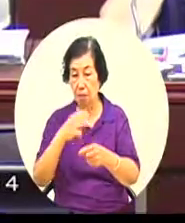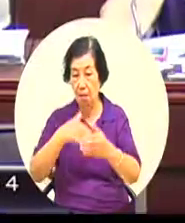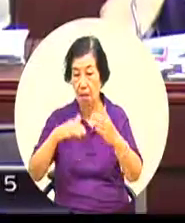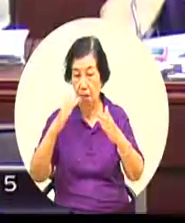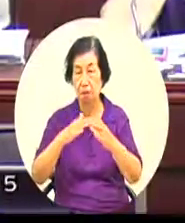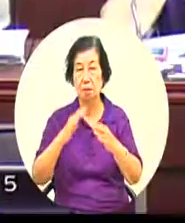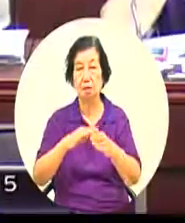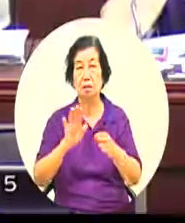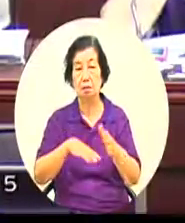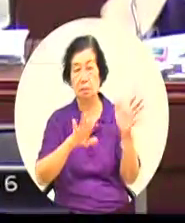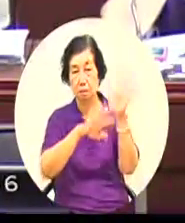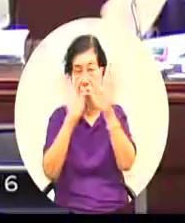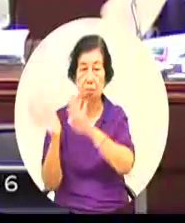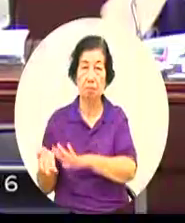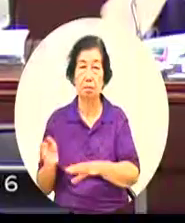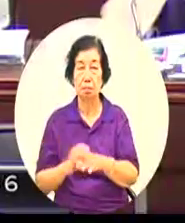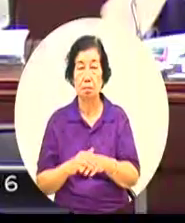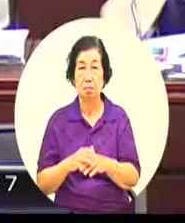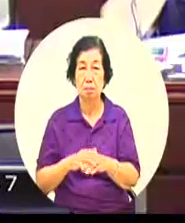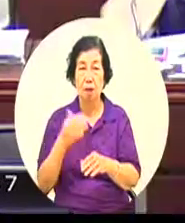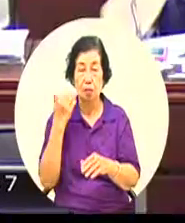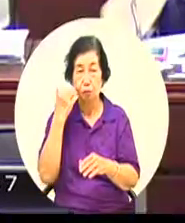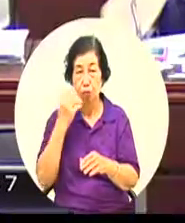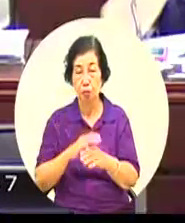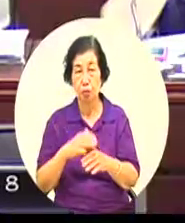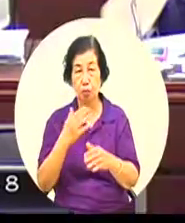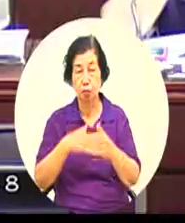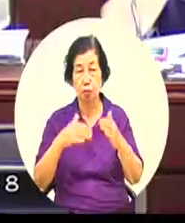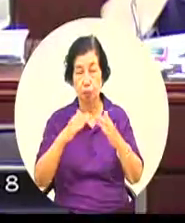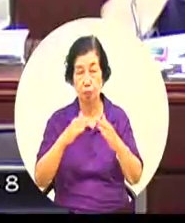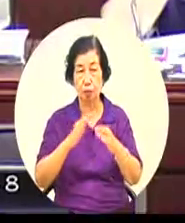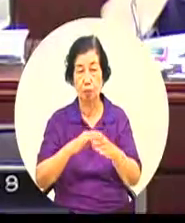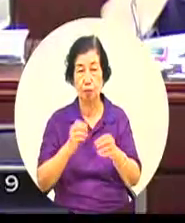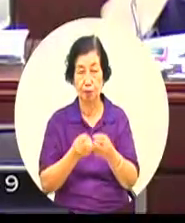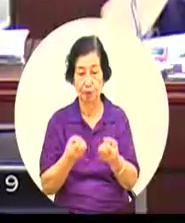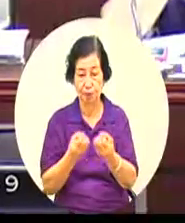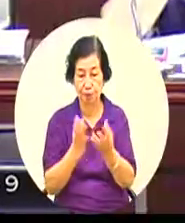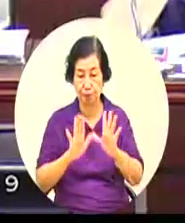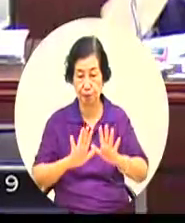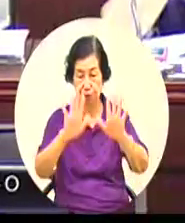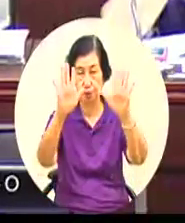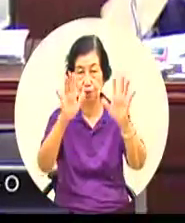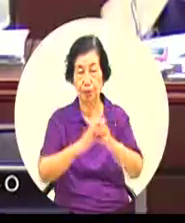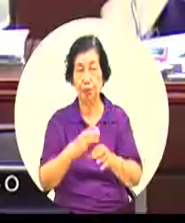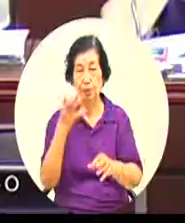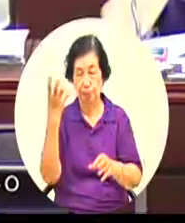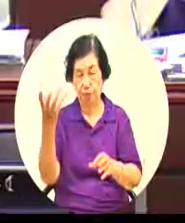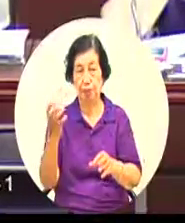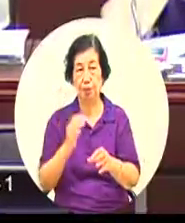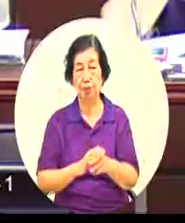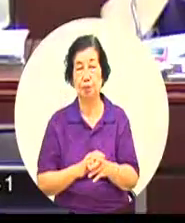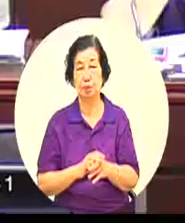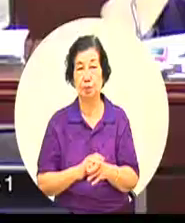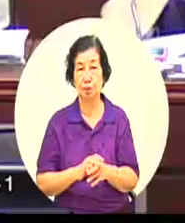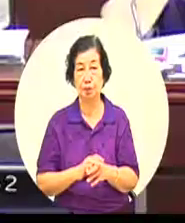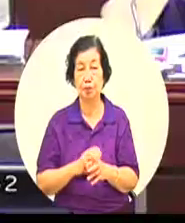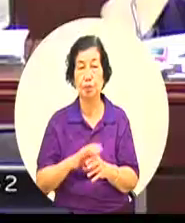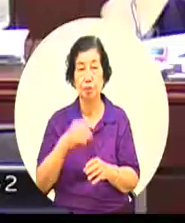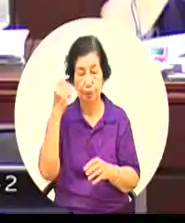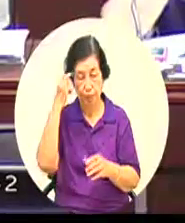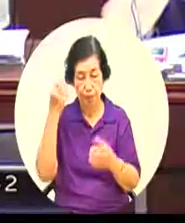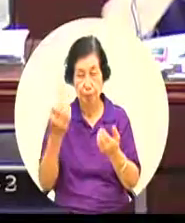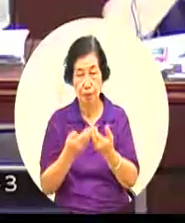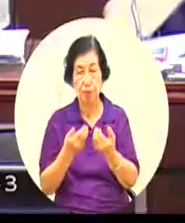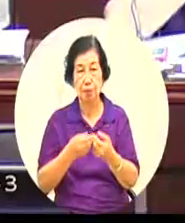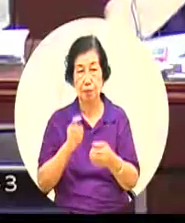校他其实自己还有很多需要发展的部分，也许我们这个原则，这是基本原则。原则他们如果有反应问题，那我们再酌